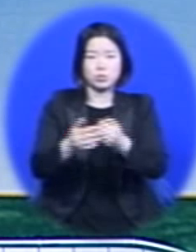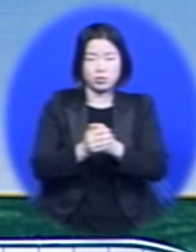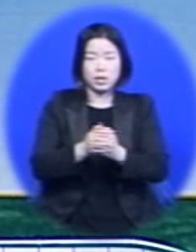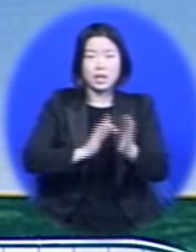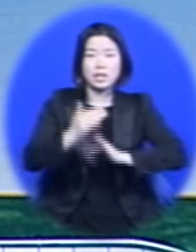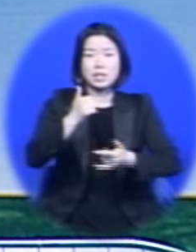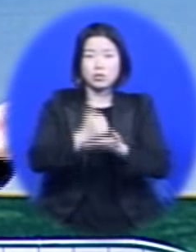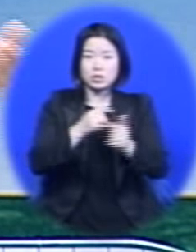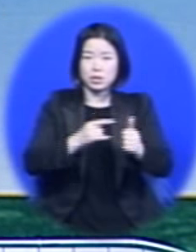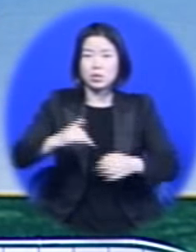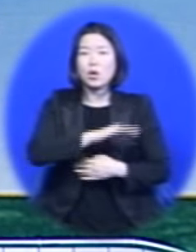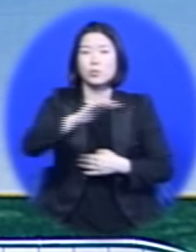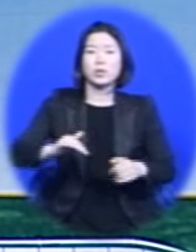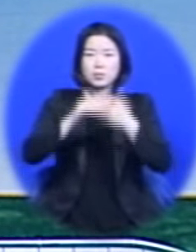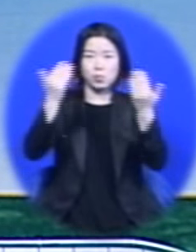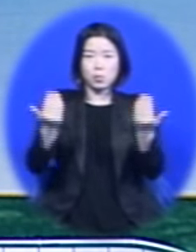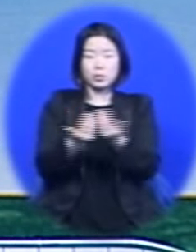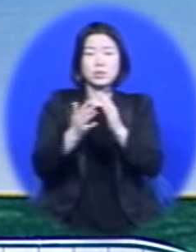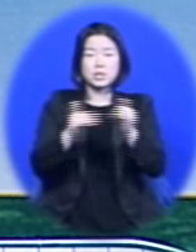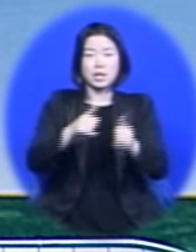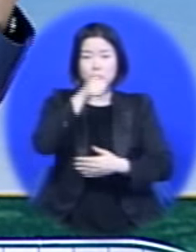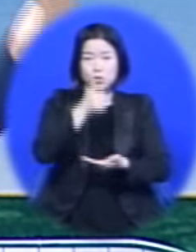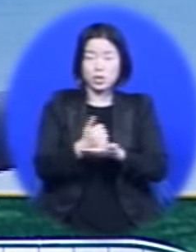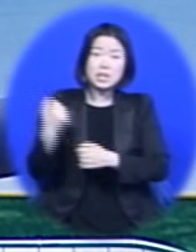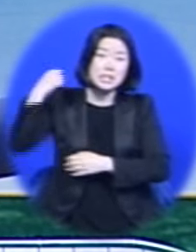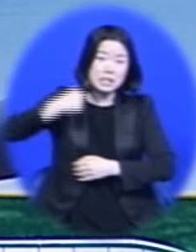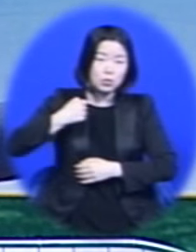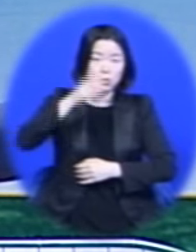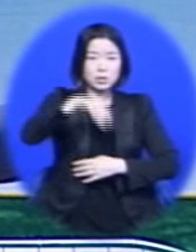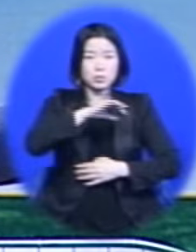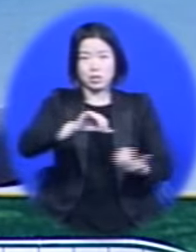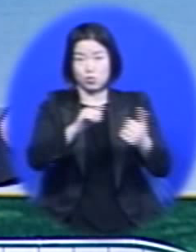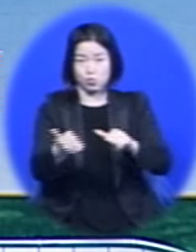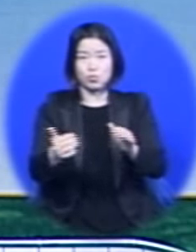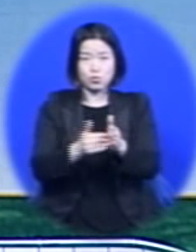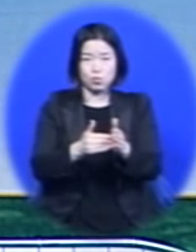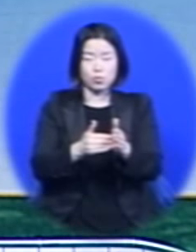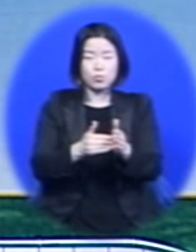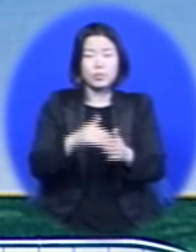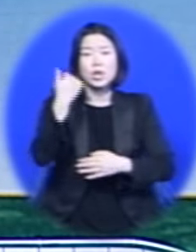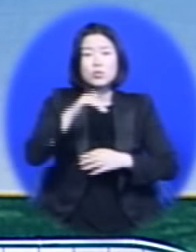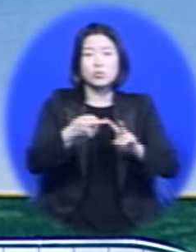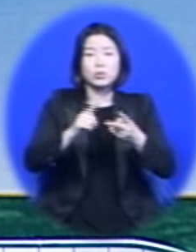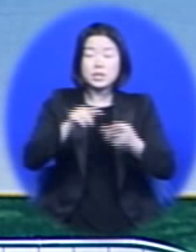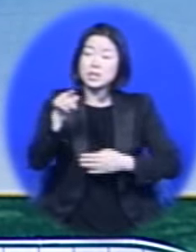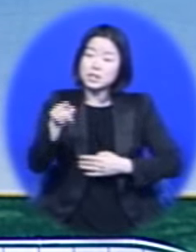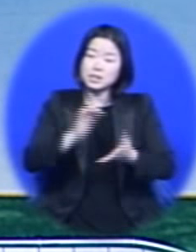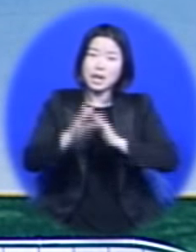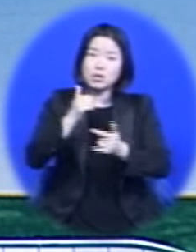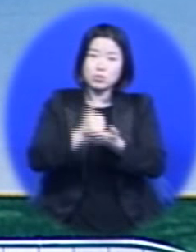예수님께서 우리 모든 사람들의 죄를 다 지시고 십자가에 죽으시고, 그리고 누구든지 그